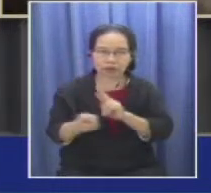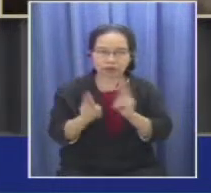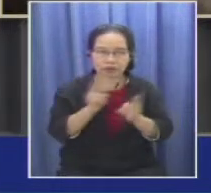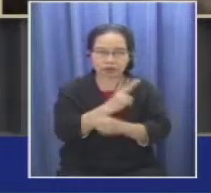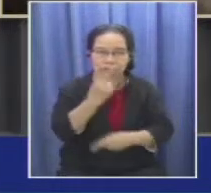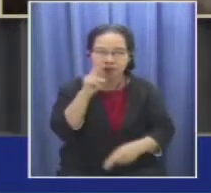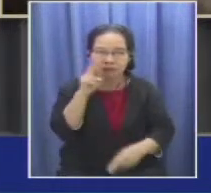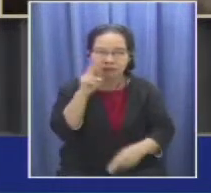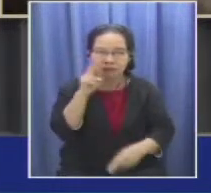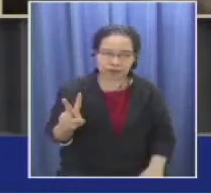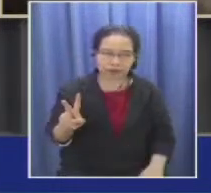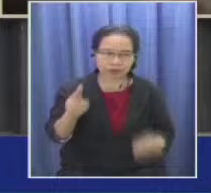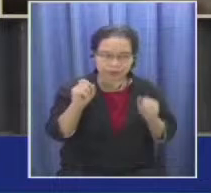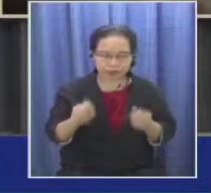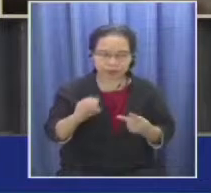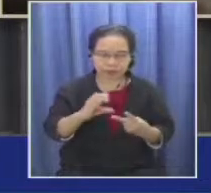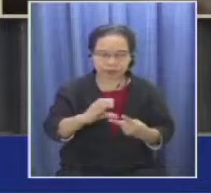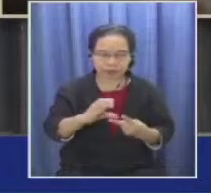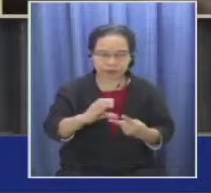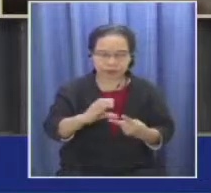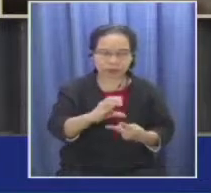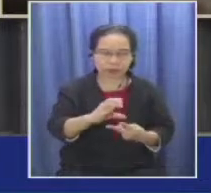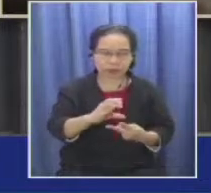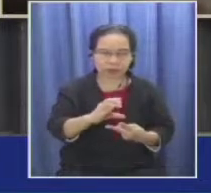Yuda de no wɔkɔ